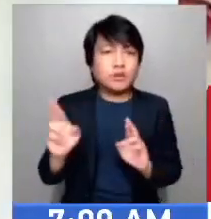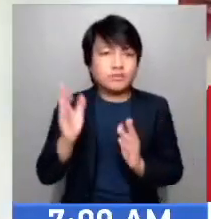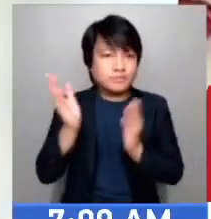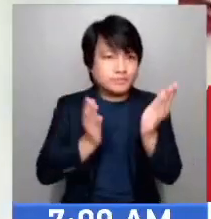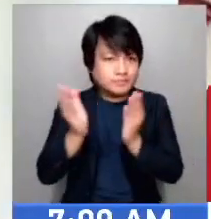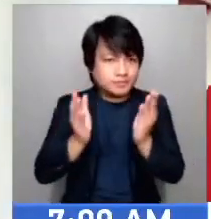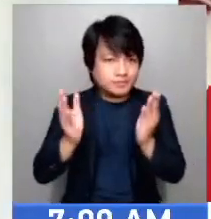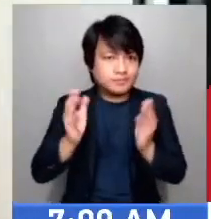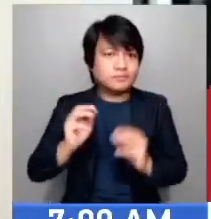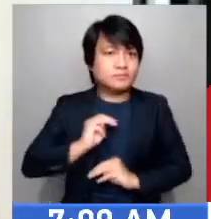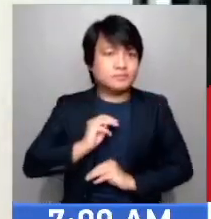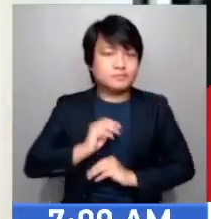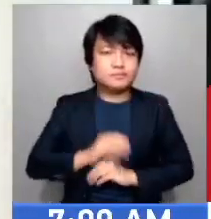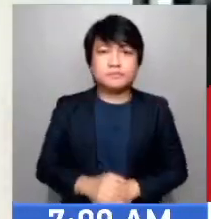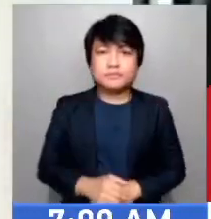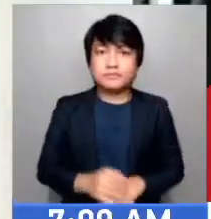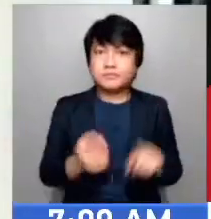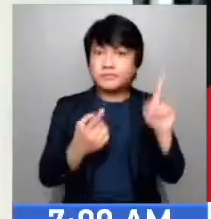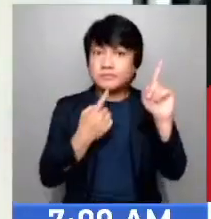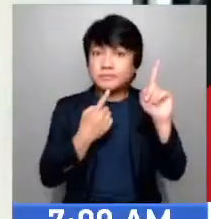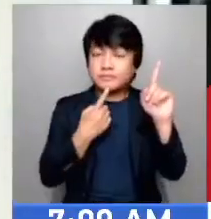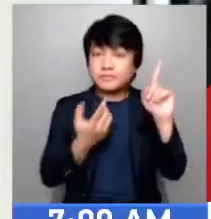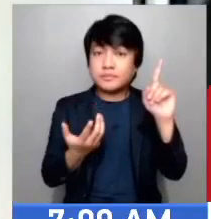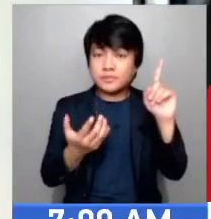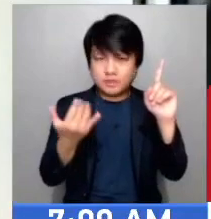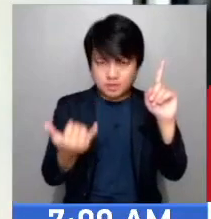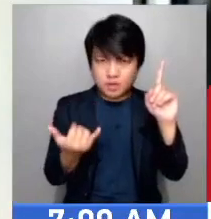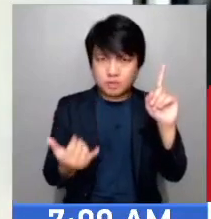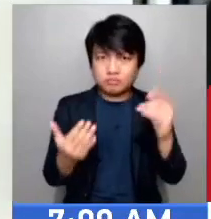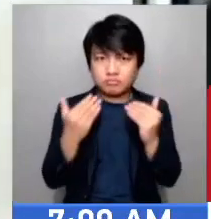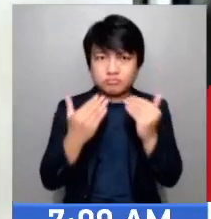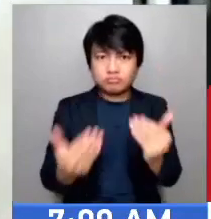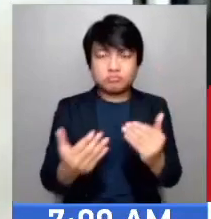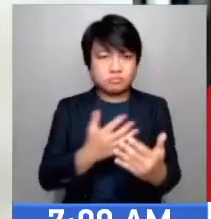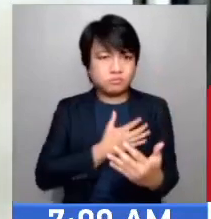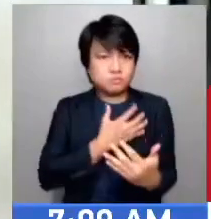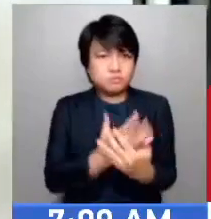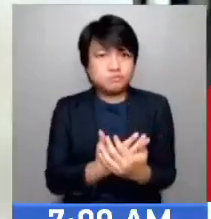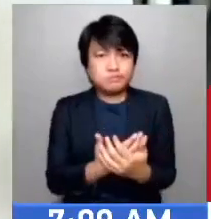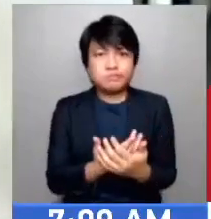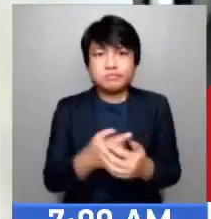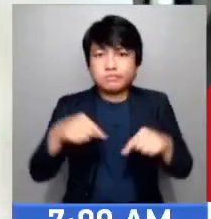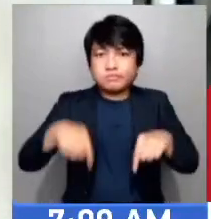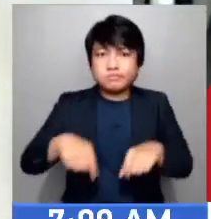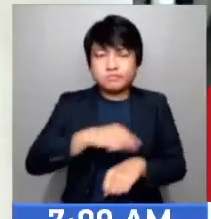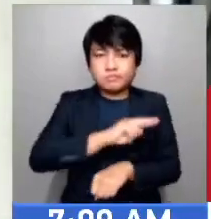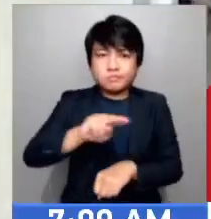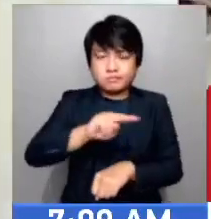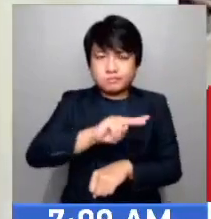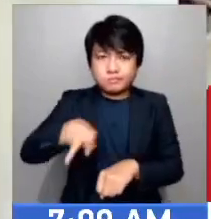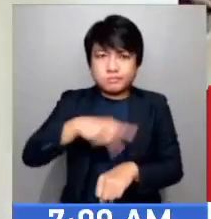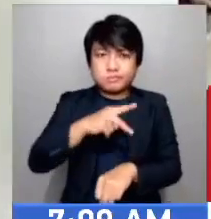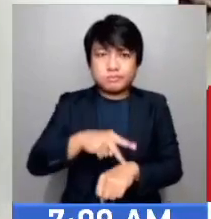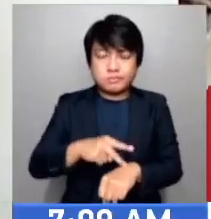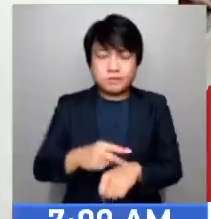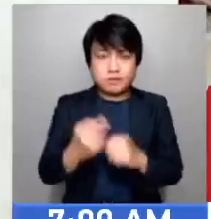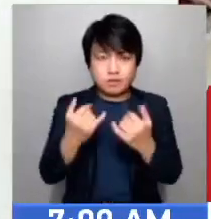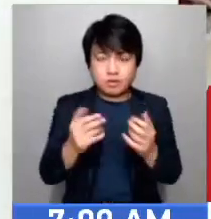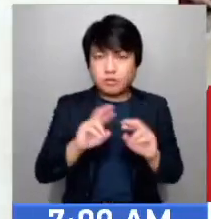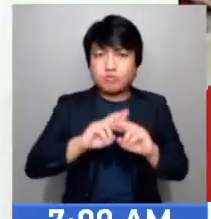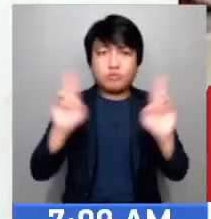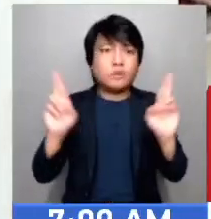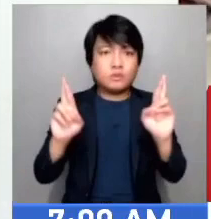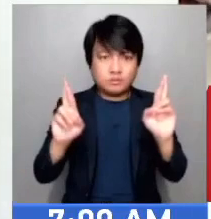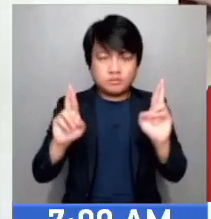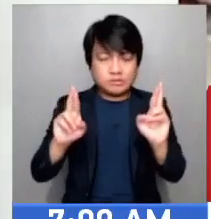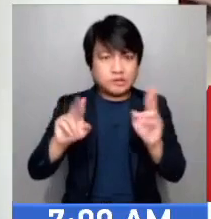You now continue your lifelong commitment to the nation. The true battles will now begin. As you join the military's